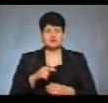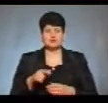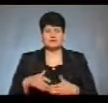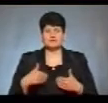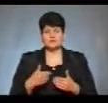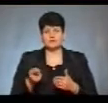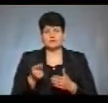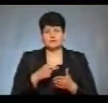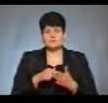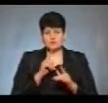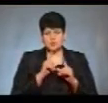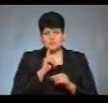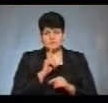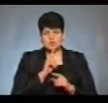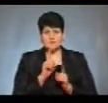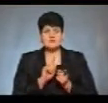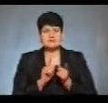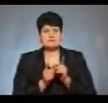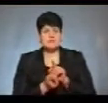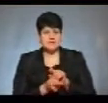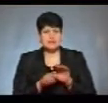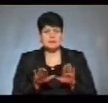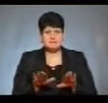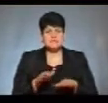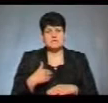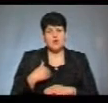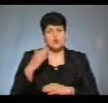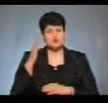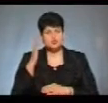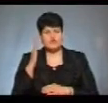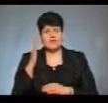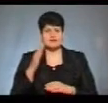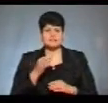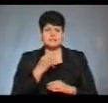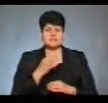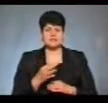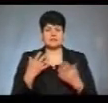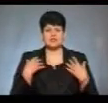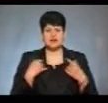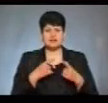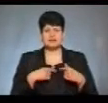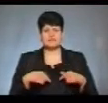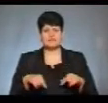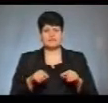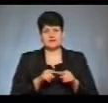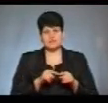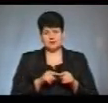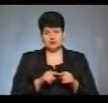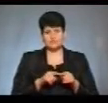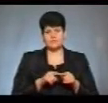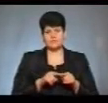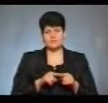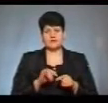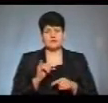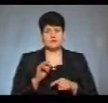Тернопільської міської ради, щоб тимчасово змінити місце голосування. Про це повідомила начальник відділу ведення Державного реєстру виборців міськради Ірина